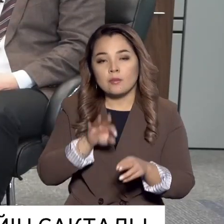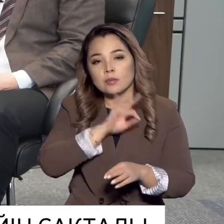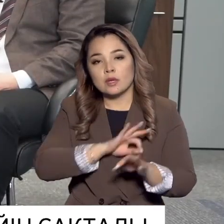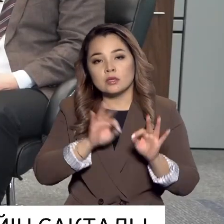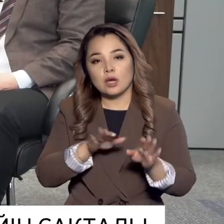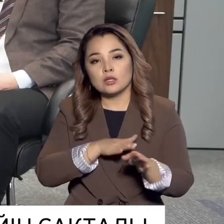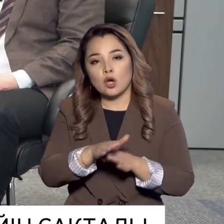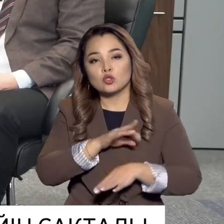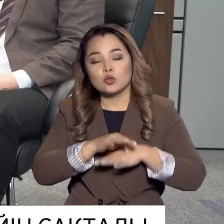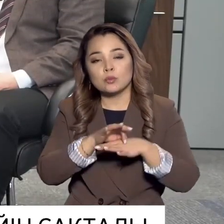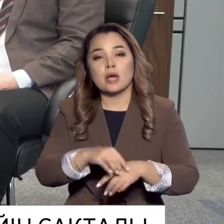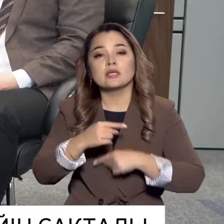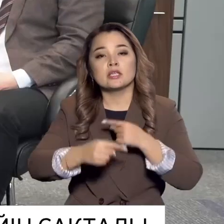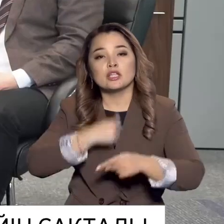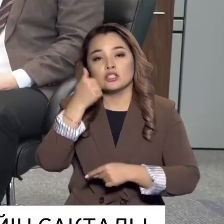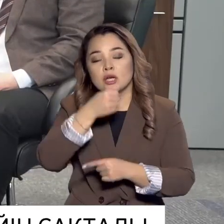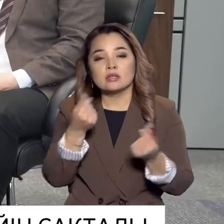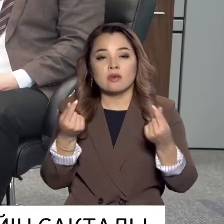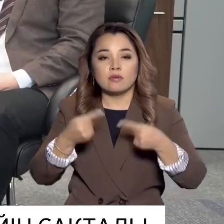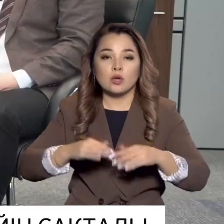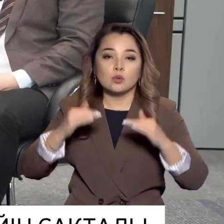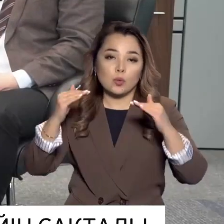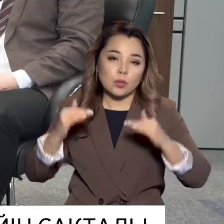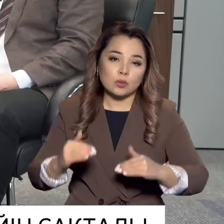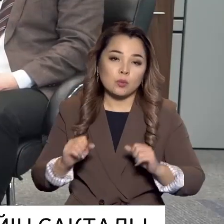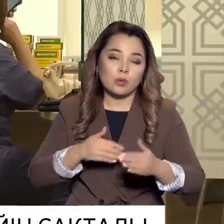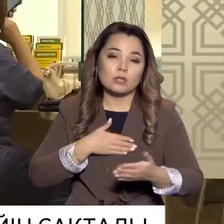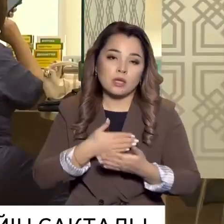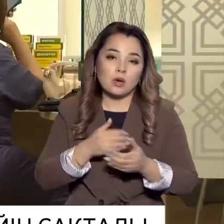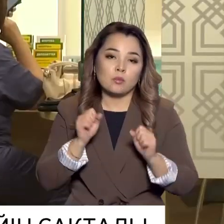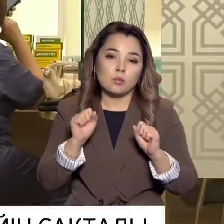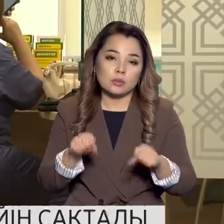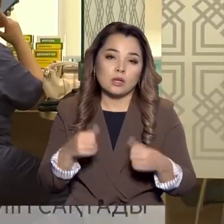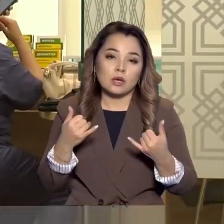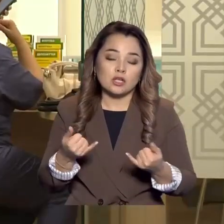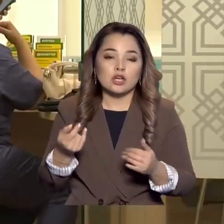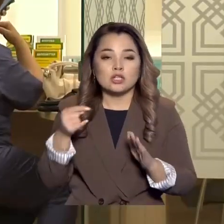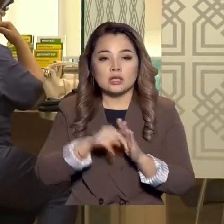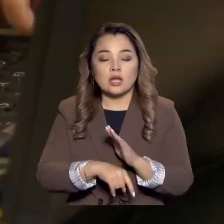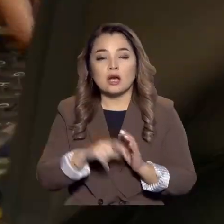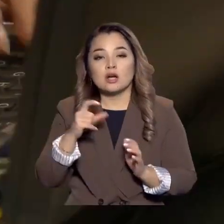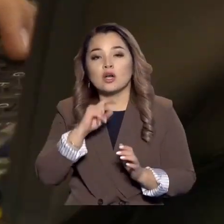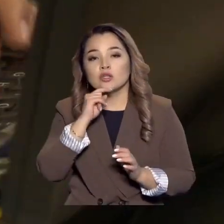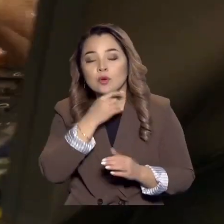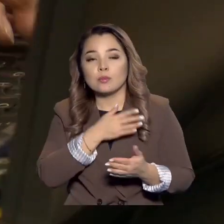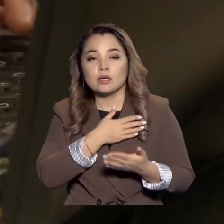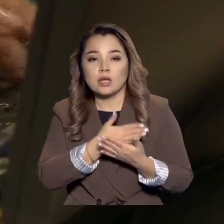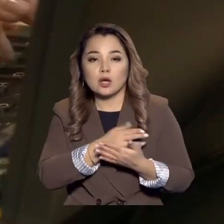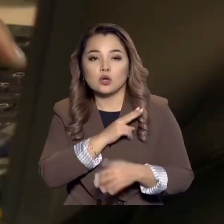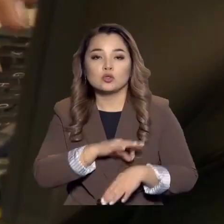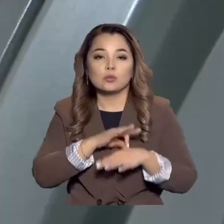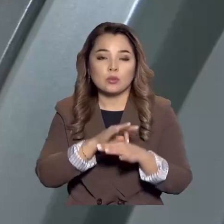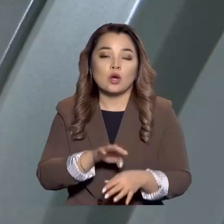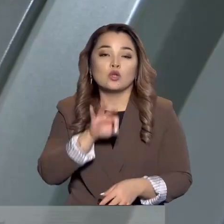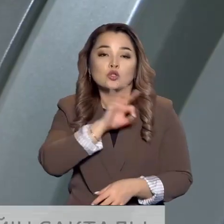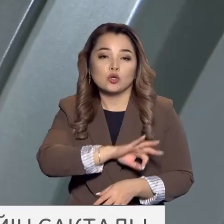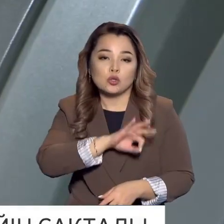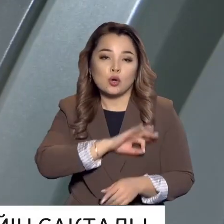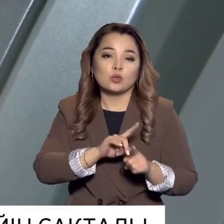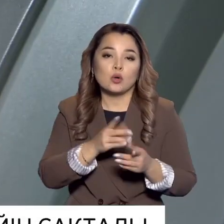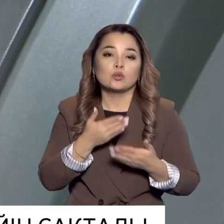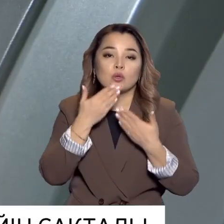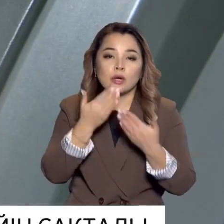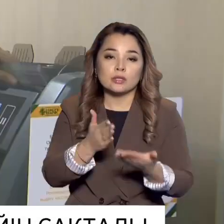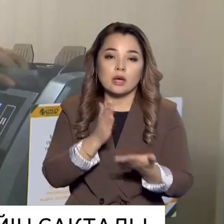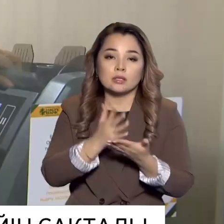асырылса, келер жылы инфляцияның төмендеуі серпінді болуы мүмкін. Ішкі экономикада іскерлік белсенділік пен тұтынушылық сұранысты біртіндеп